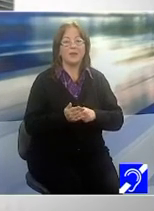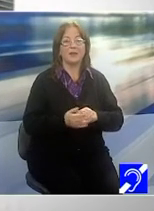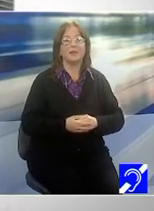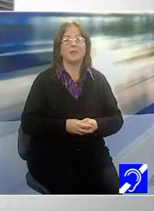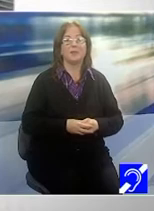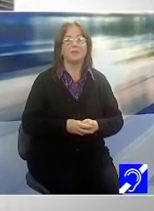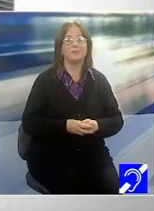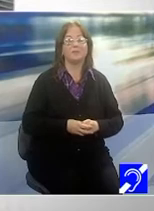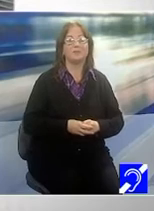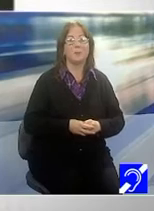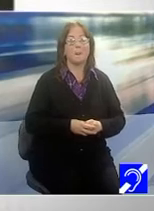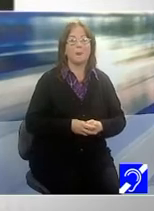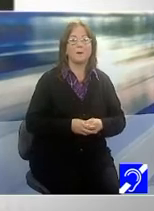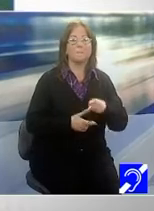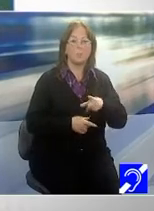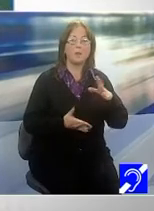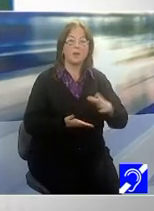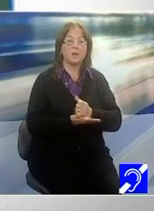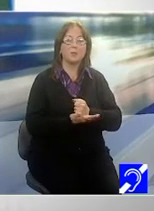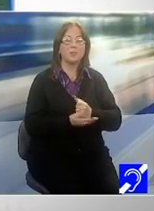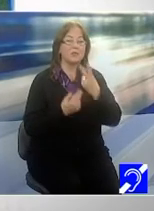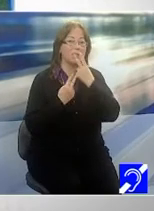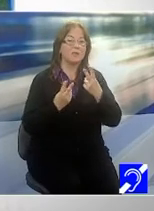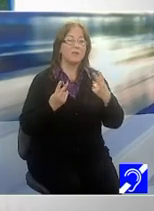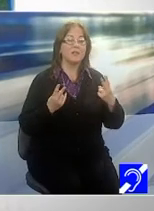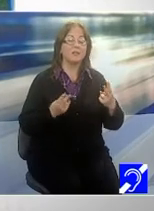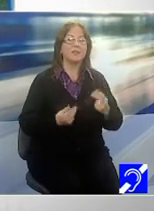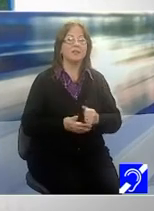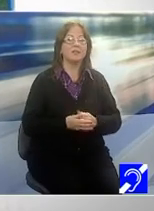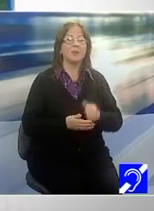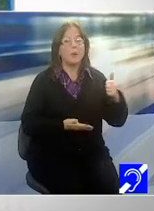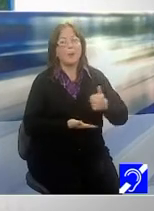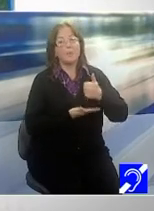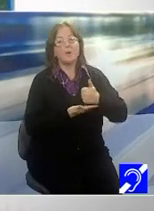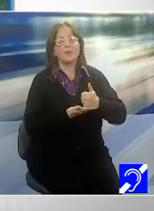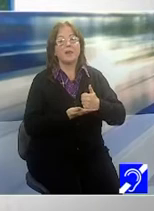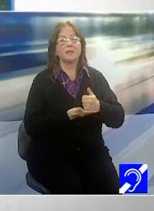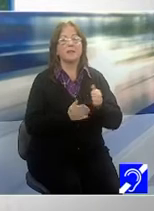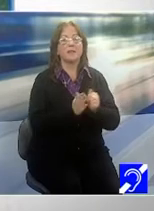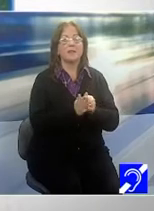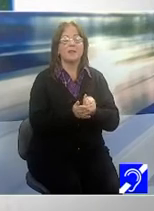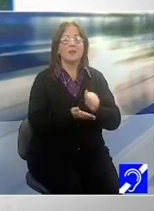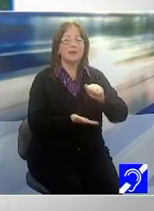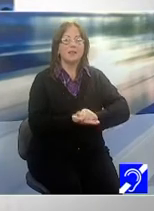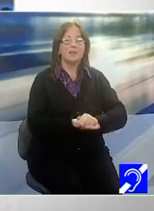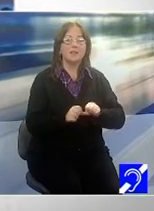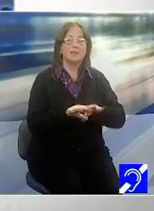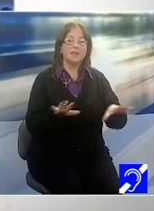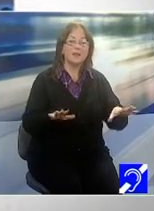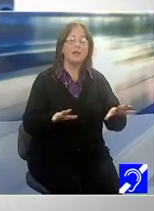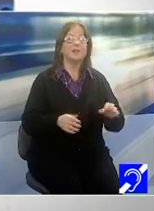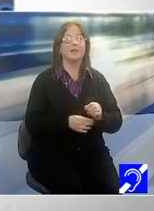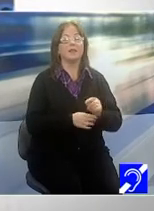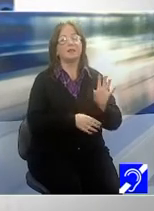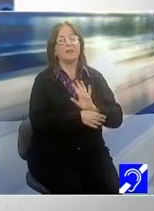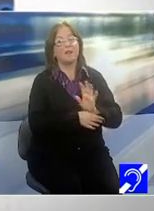de presă, ați reușit să vedeți principalele ziare, posturi de televiziune, cum sunt în comparație